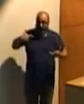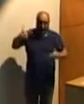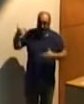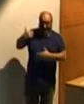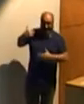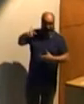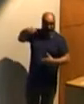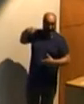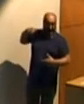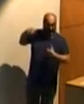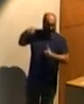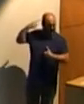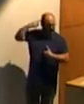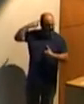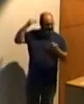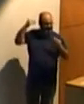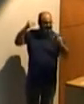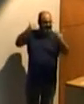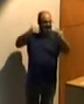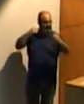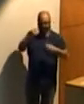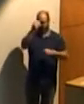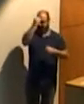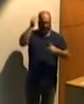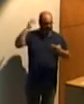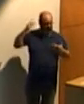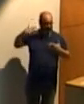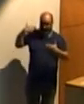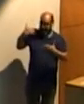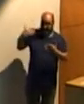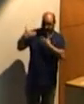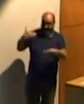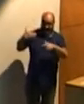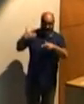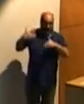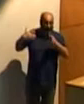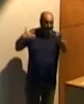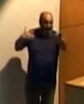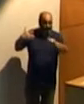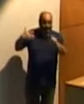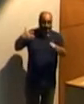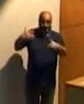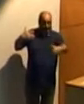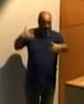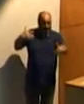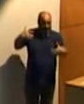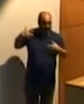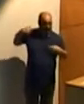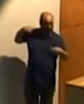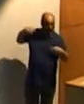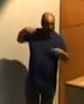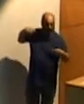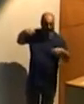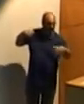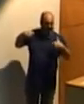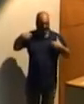le passé de nous avons parfaitement conscience et contre se passait rien faire et l'avenir qui nous qui